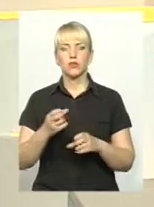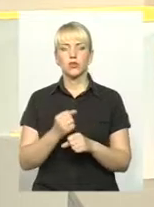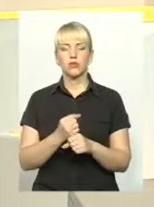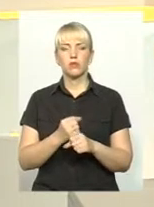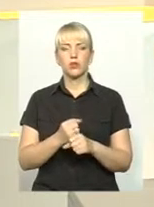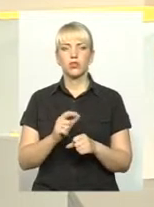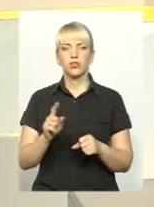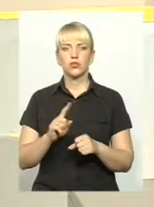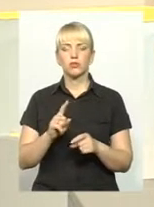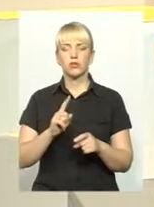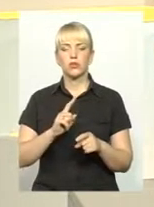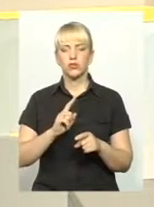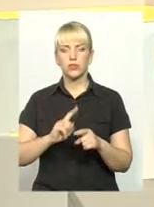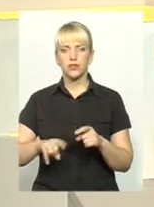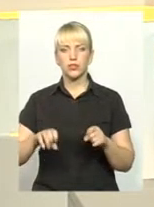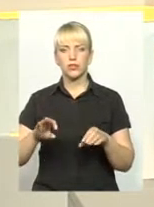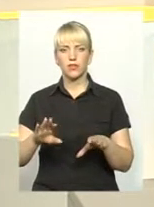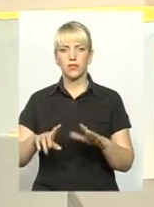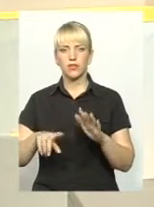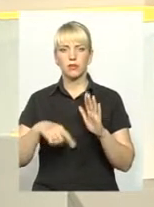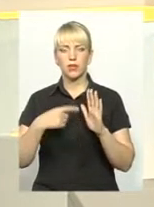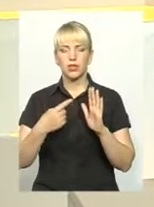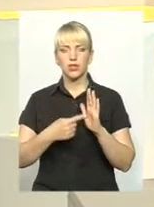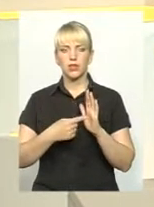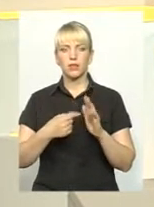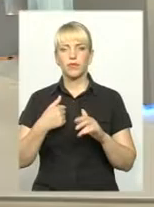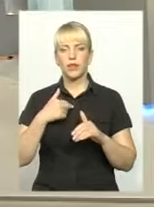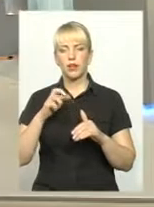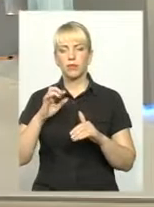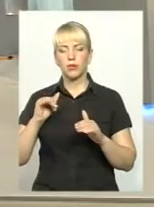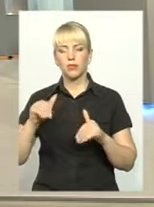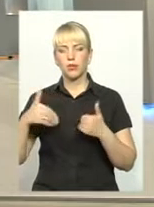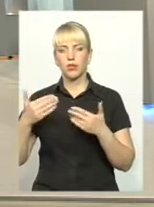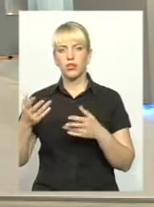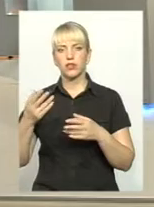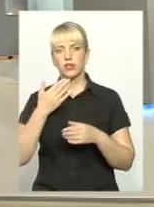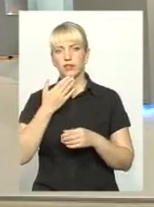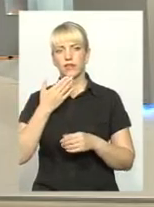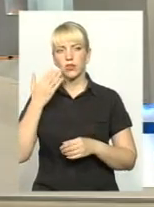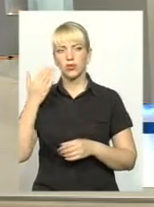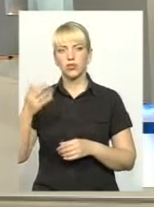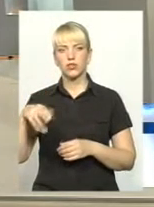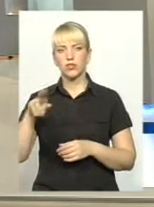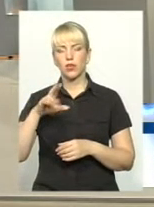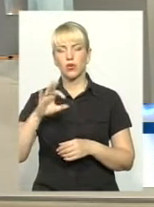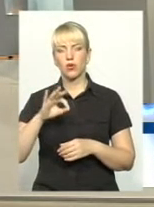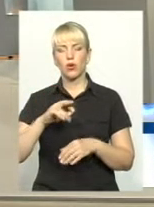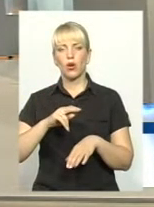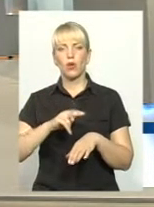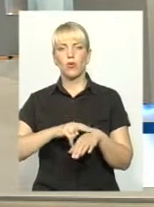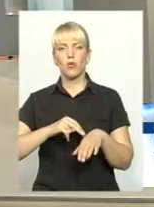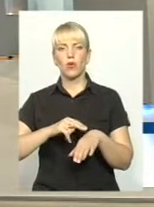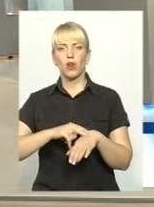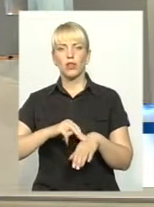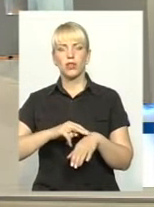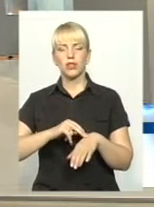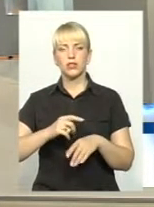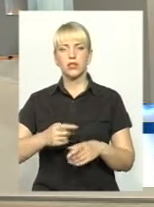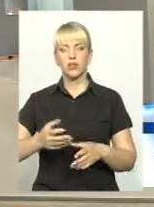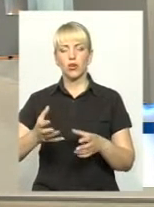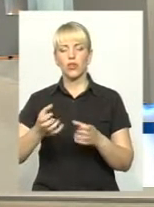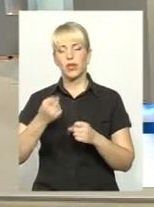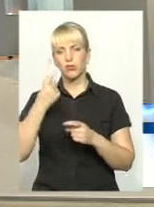додзвонювачу насамперед? Я так би порадив звернутися безпосередньо до патрульної поліції, відповідно